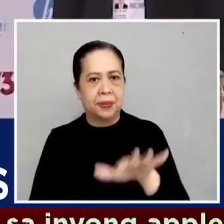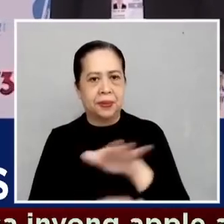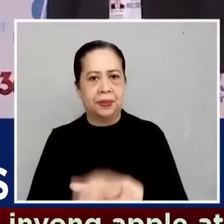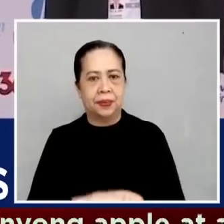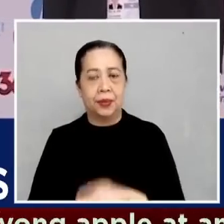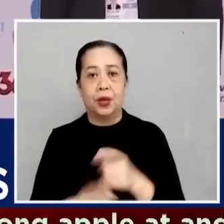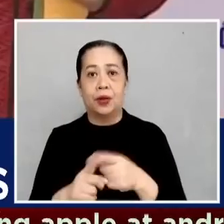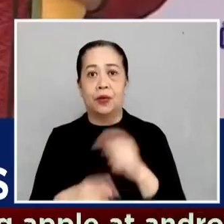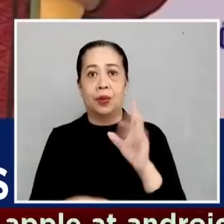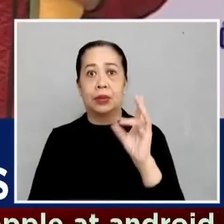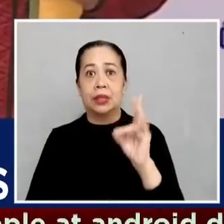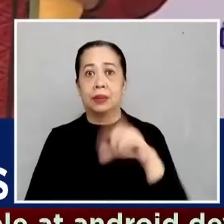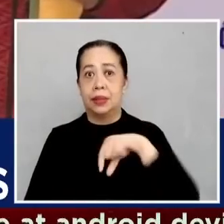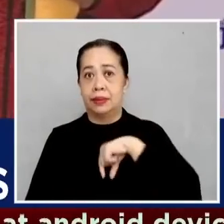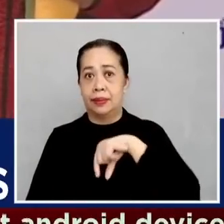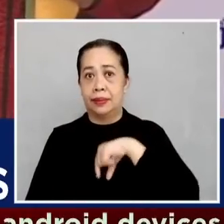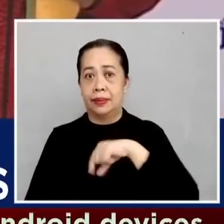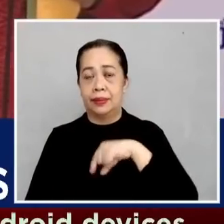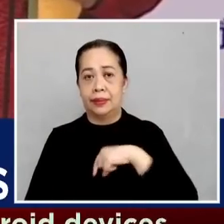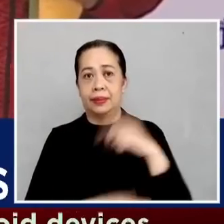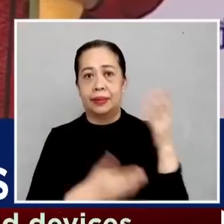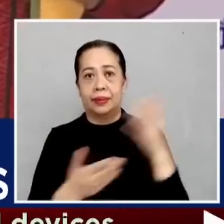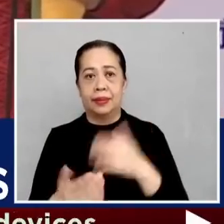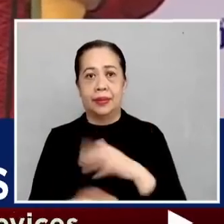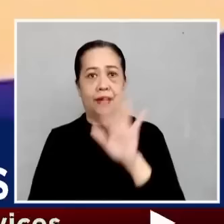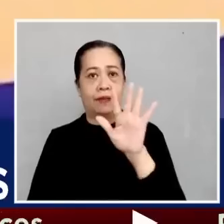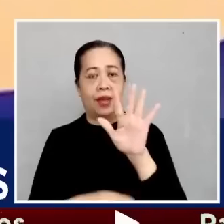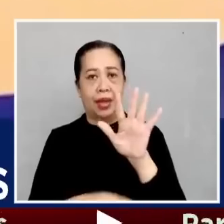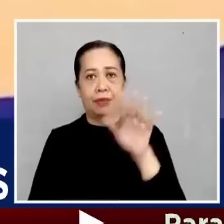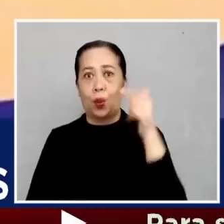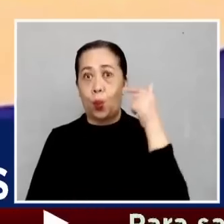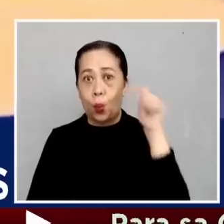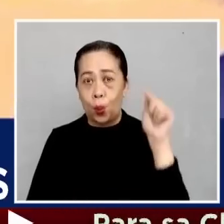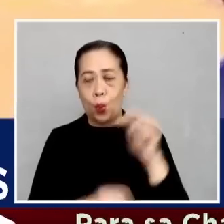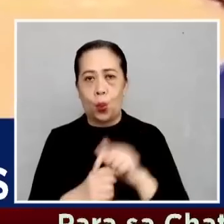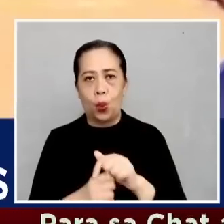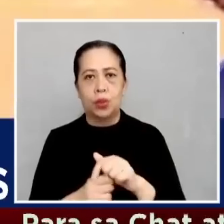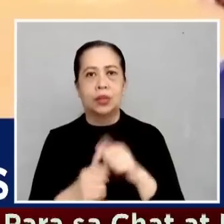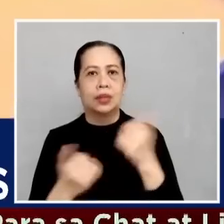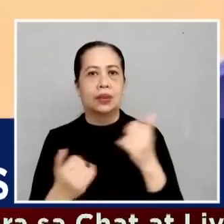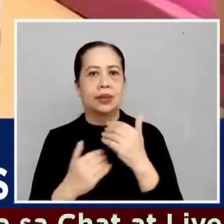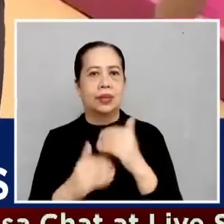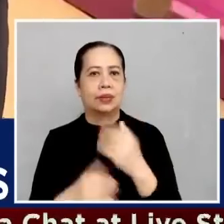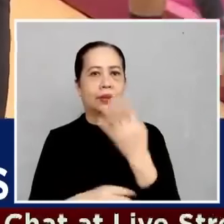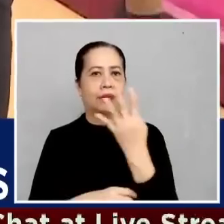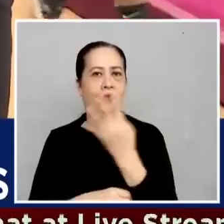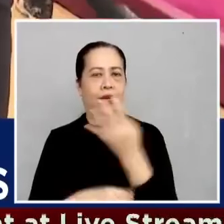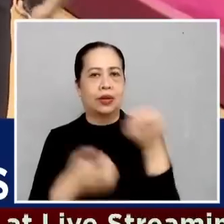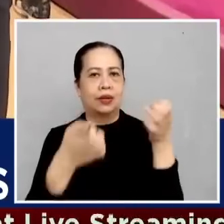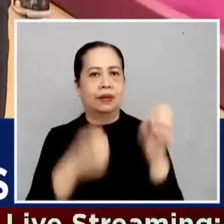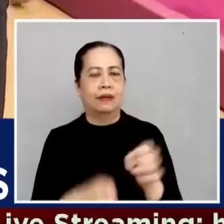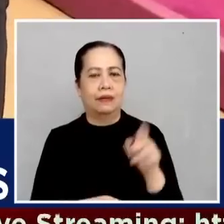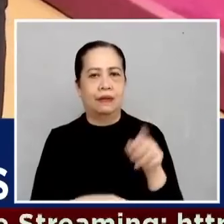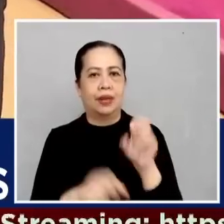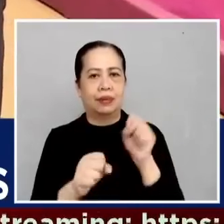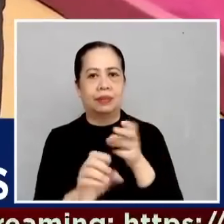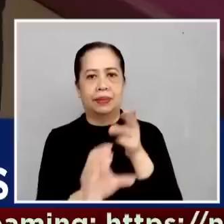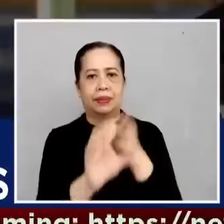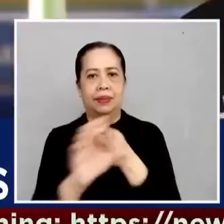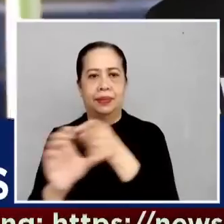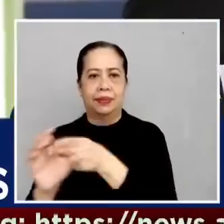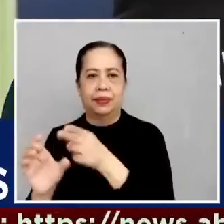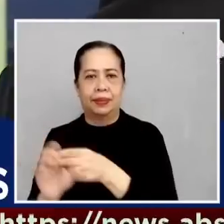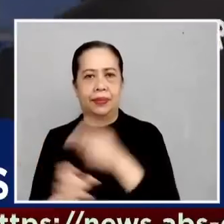kanyang 7 medals na nauwi kung saan 5 doon ay gold, limitado ngayon sa 4 na events ang maaring salihan ni